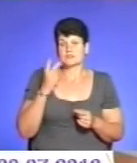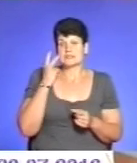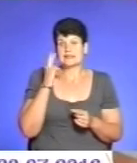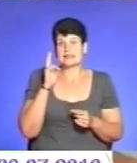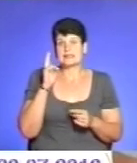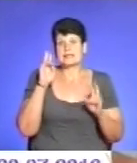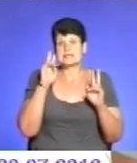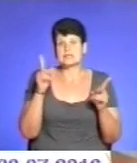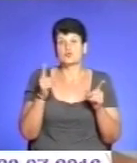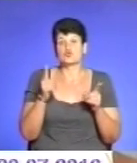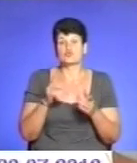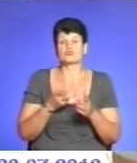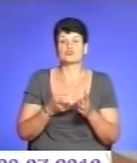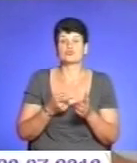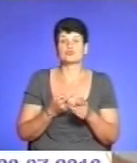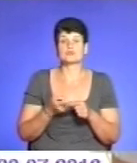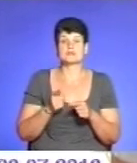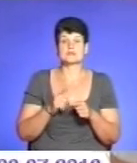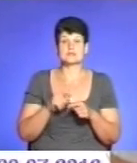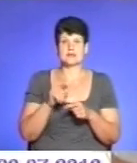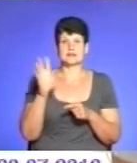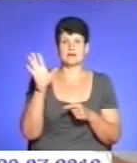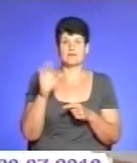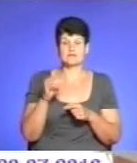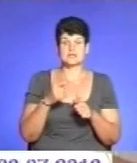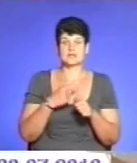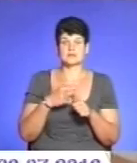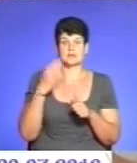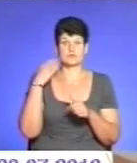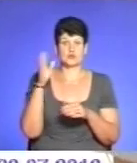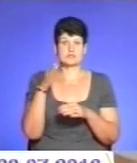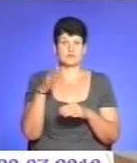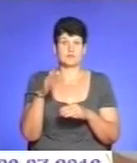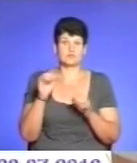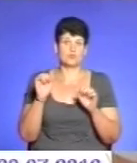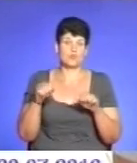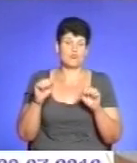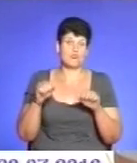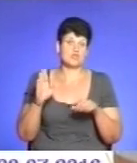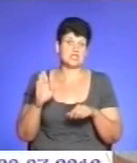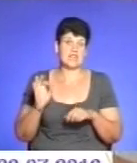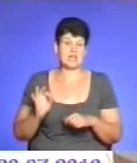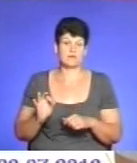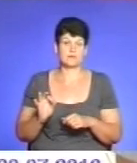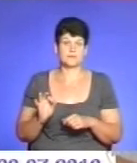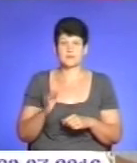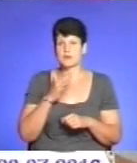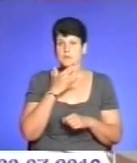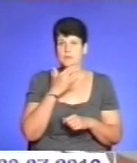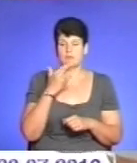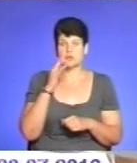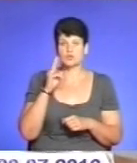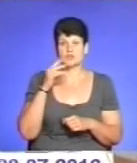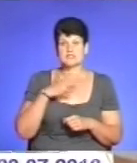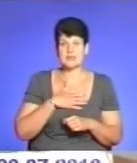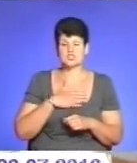чому пам'ятник це, тому що там всі назви вже замальовані давним-давно. Ну, можливо, можливо. Багато хто з наших дітей,